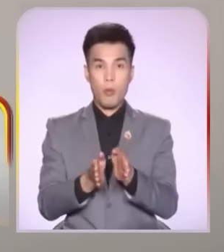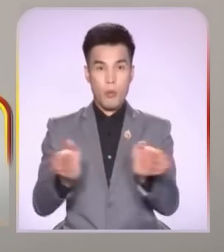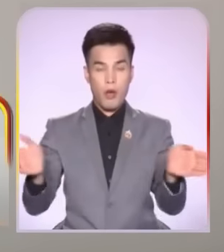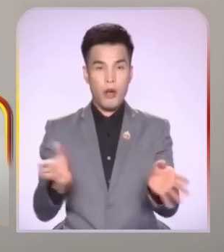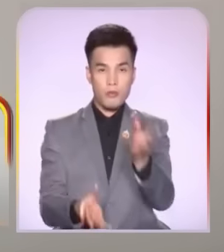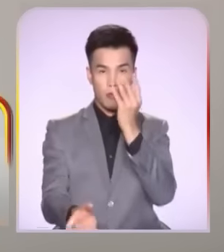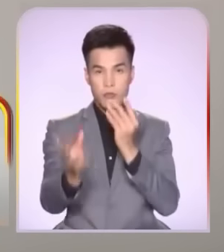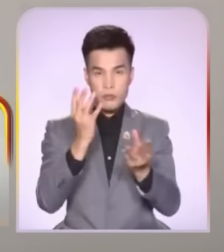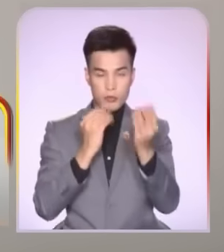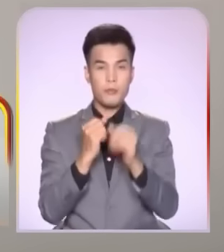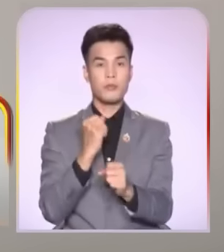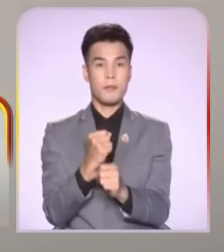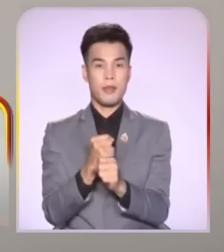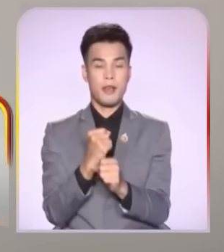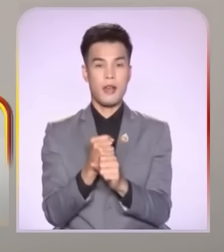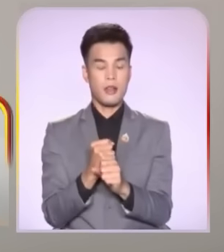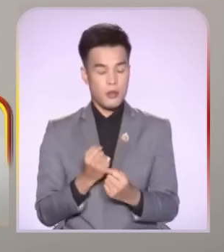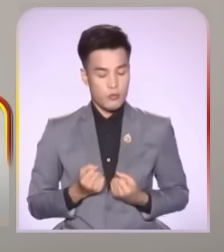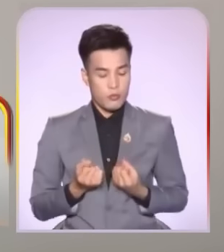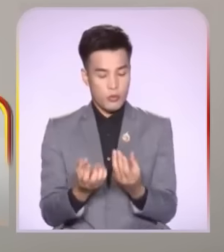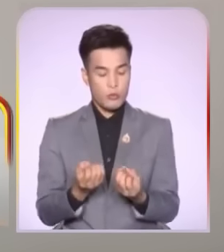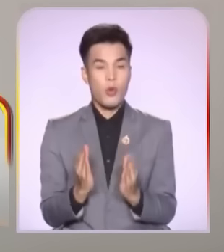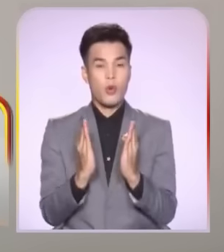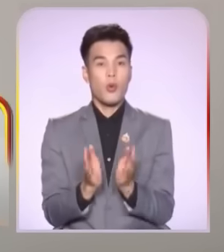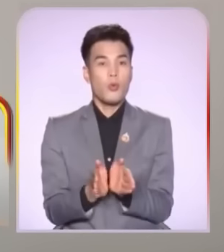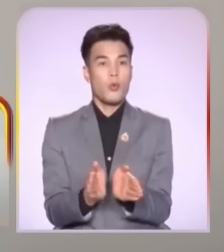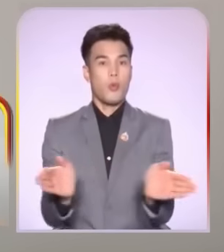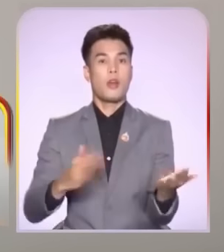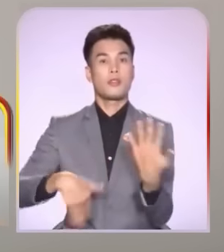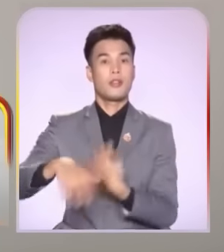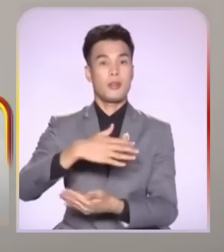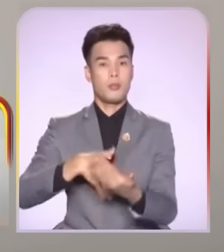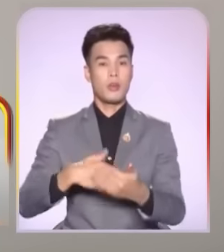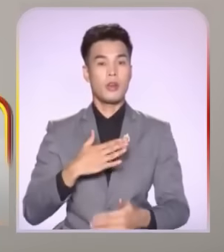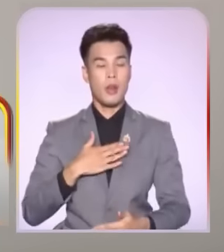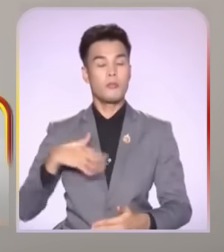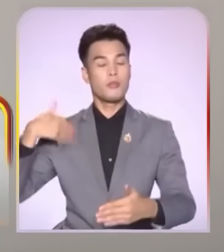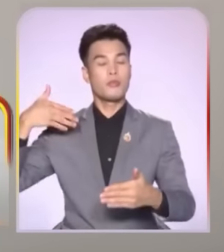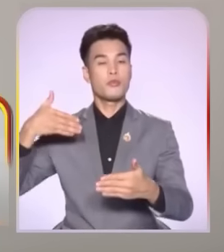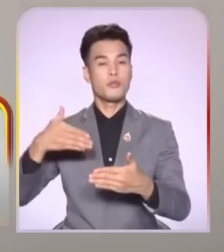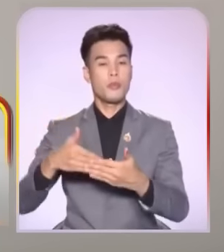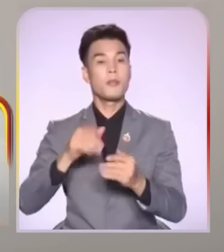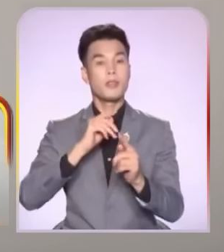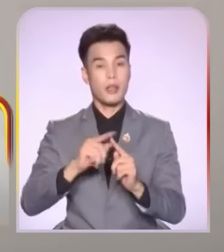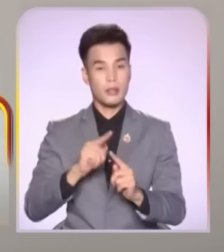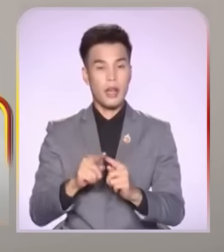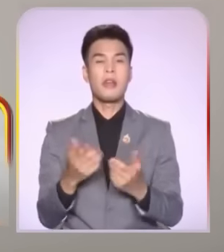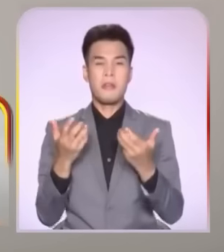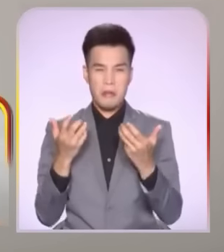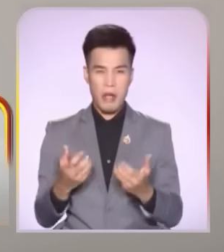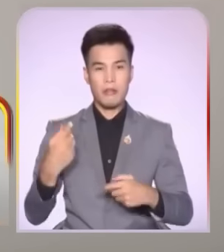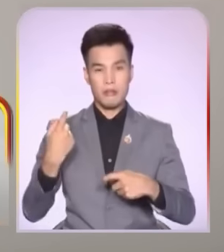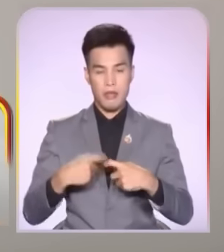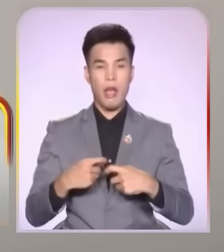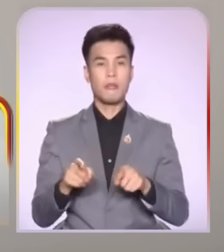รับฟังความคิดเห็นในการทำงานใส่ใจในความรู้สึกของคนรอบข้างเรา ผ่านเหตุการณ์หรือว่าสถานการณ์ที่หนักและย